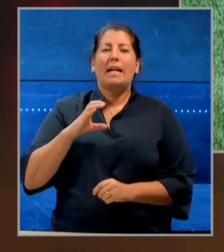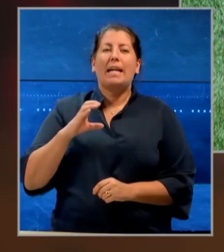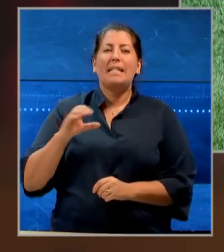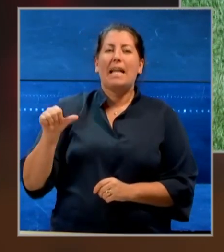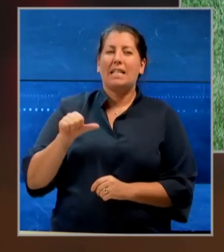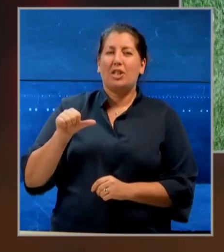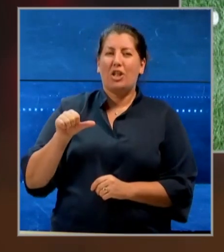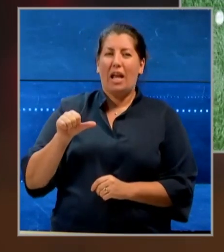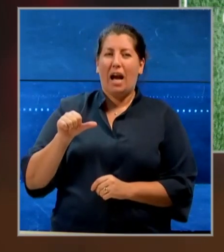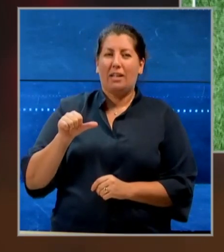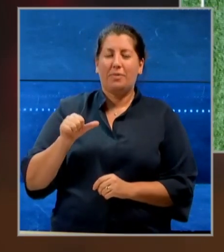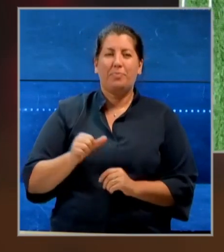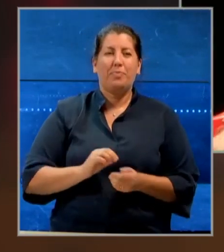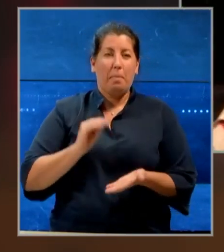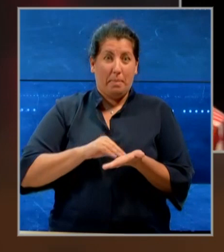Siciliani.